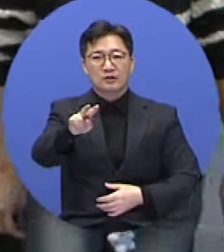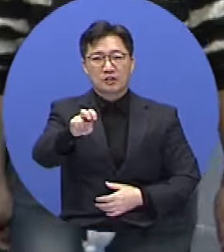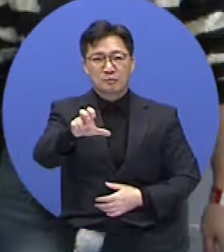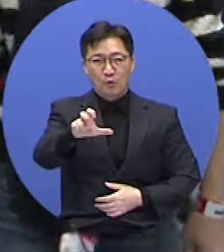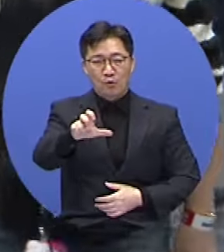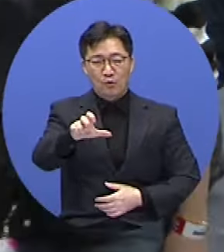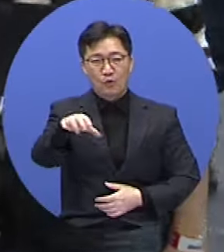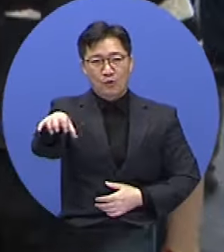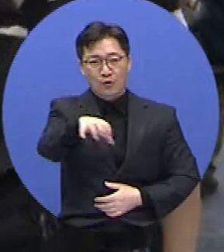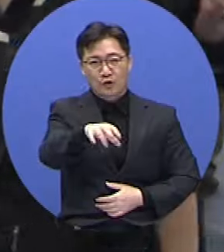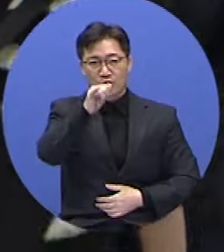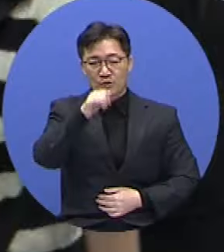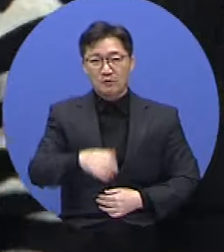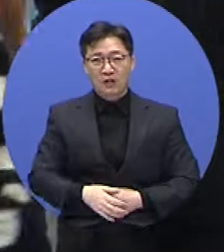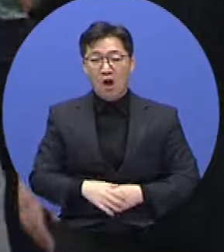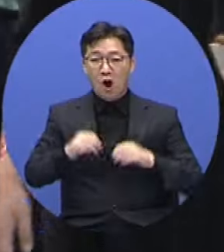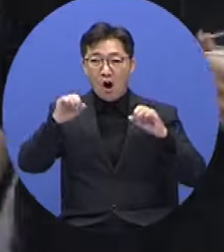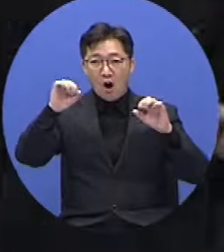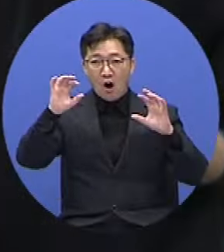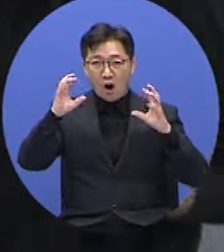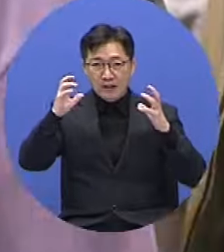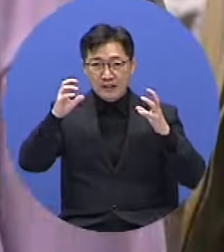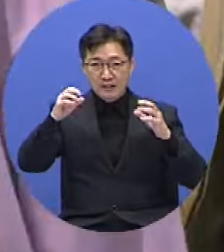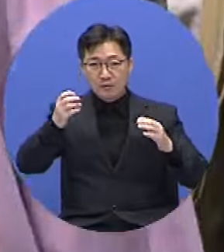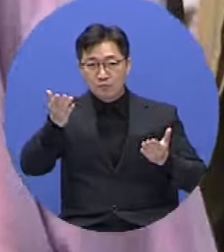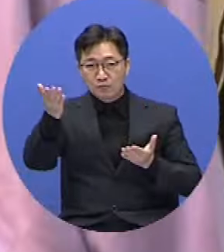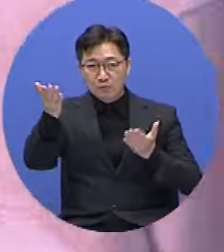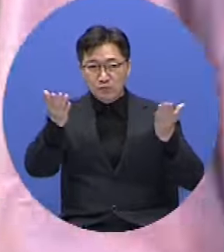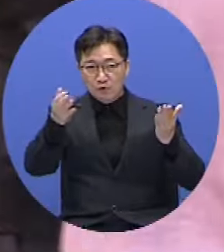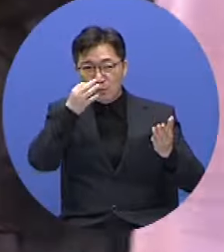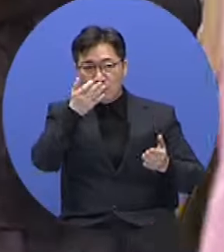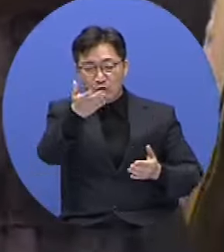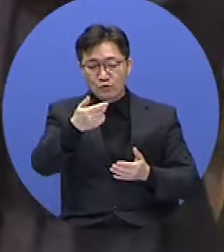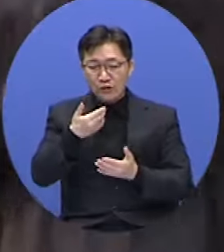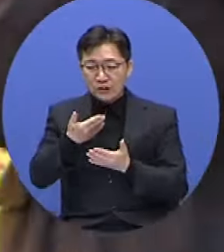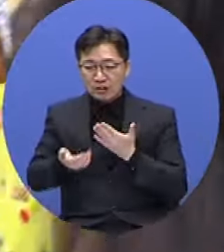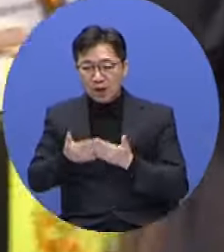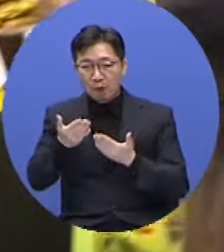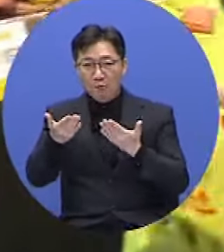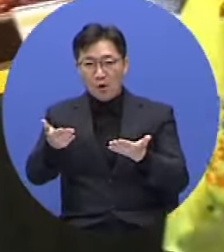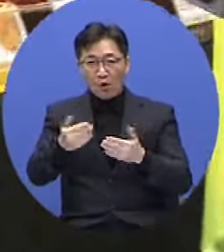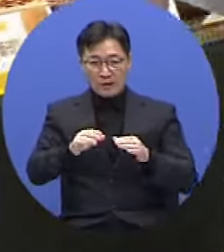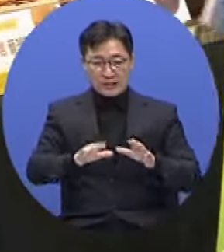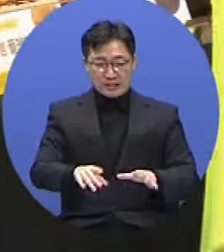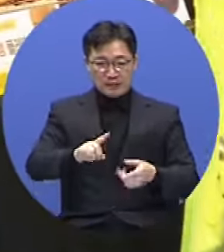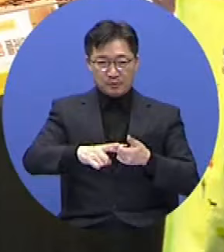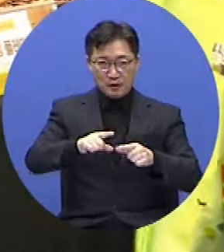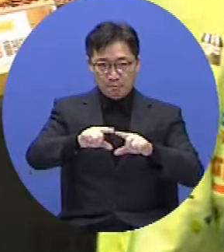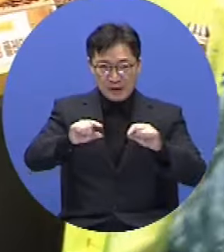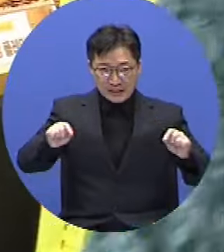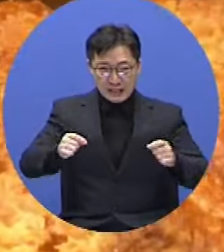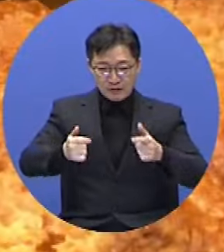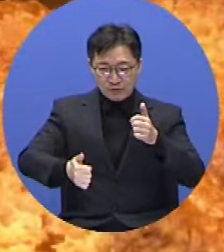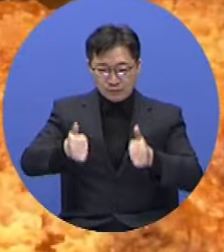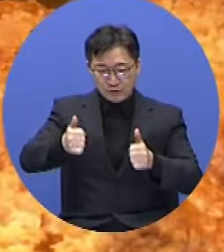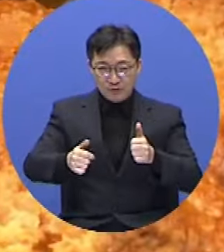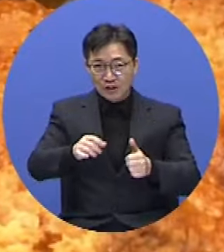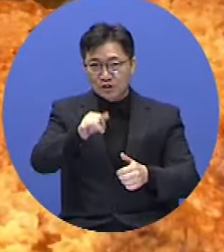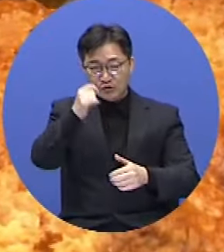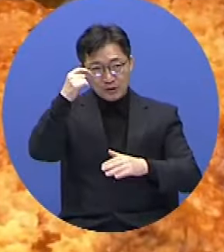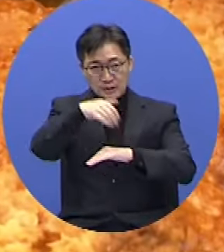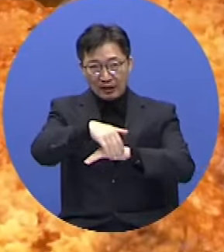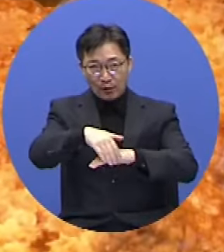있습니다. 어린이 뮤지컬과 발효 식품 만들기 체험, 향토 음식 경영 대회 같은 이벤트도